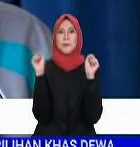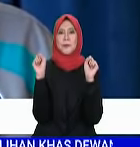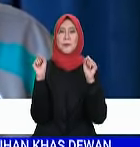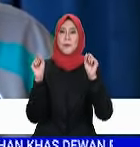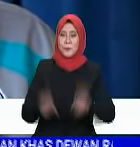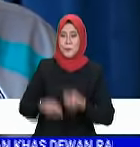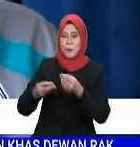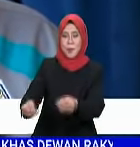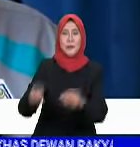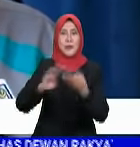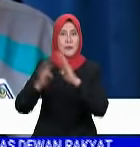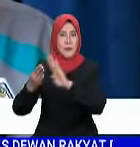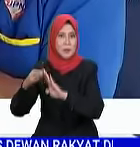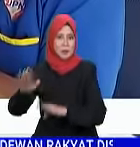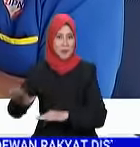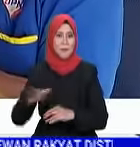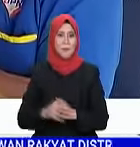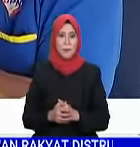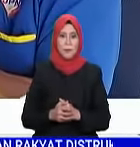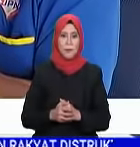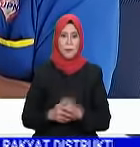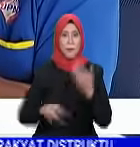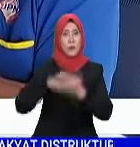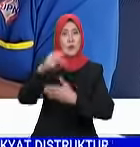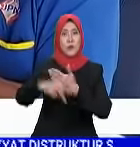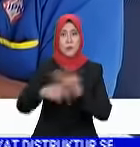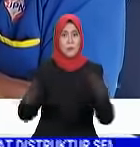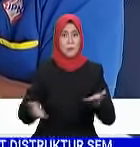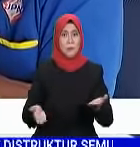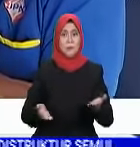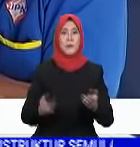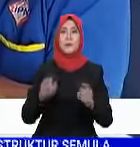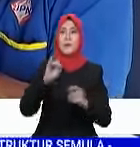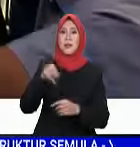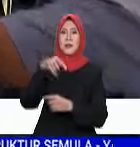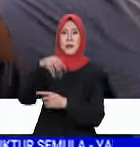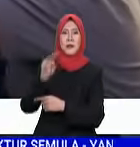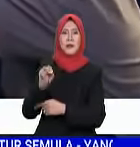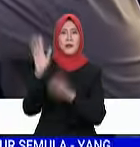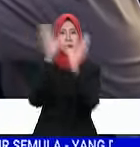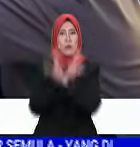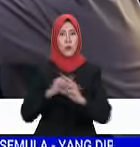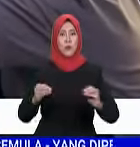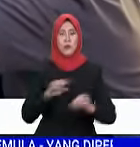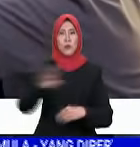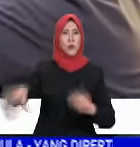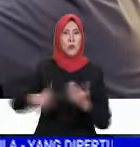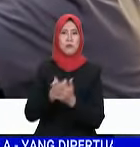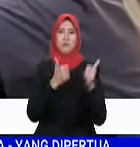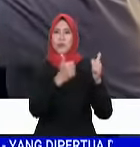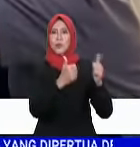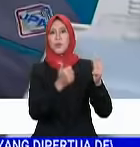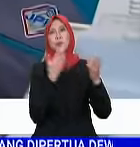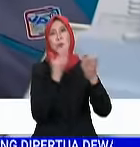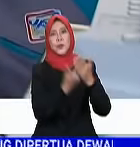diserah kepada pemohon. Tentu sekali program seperti ini yang dibawakan JPN Sarawak mendapat sambutan menggalakkan daripada